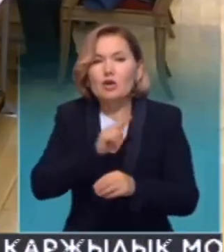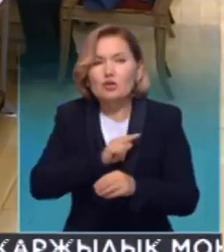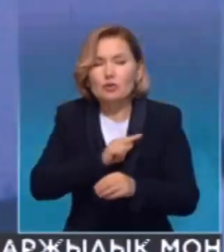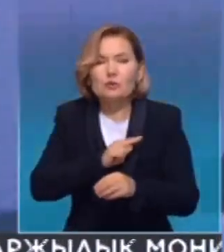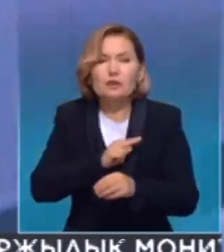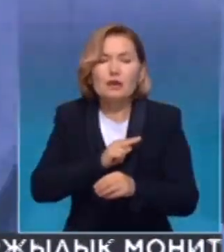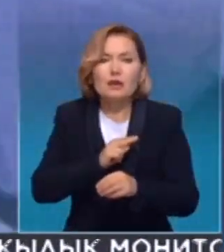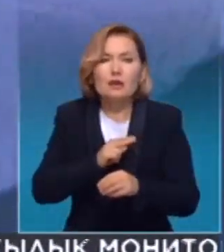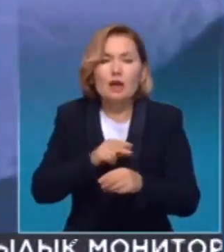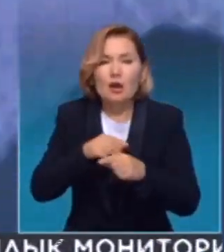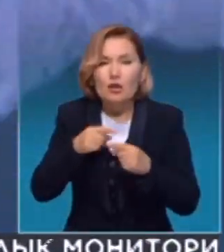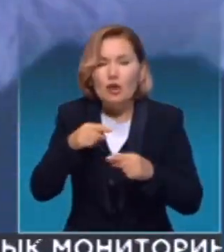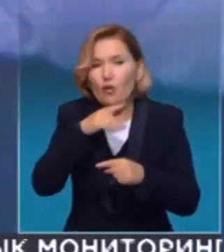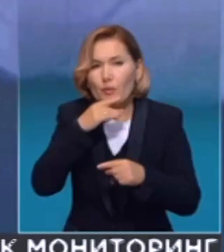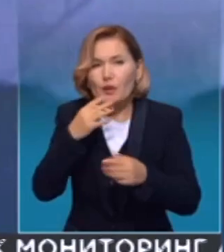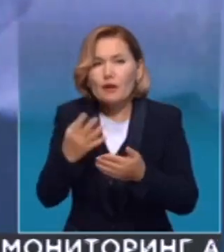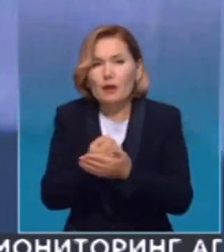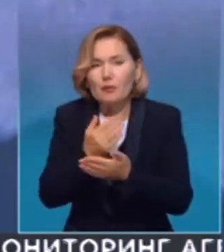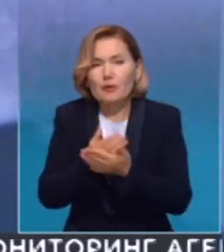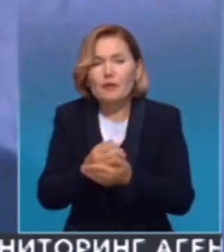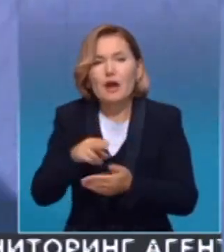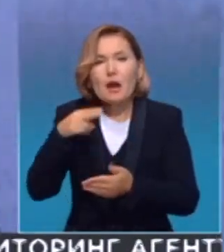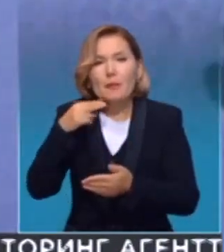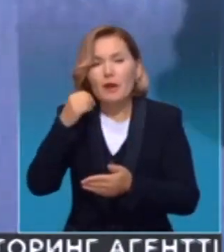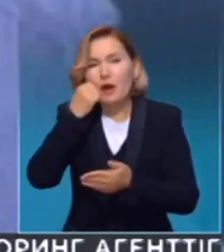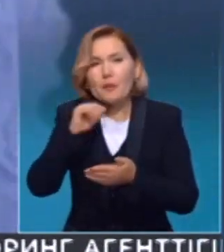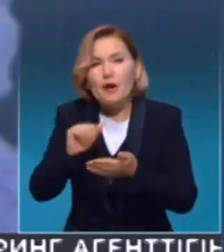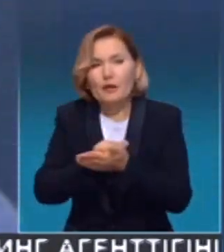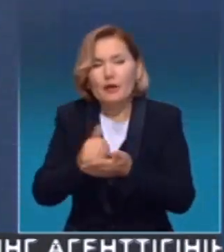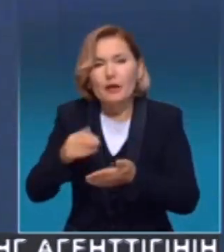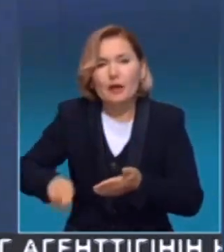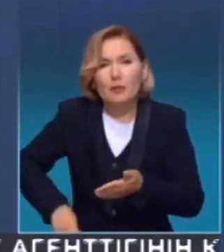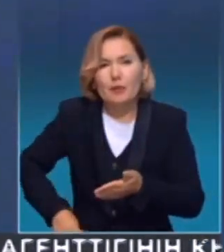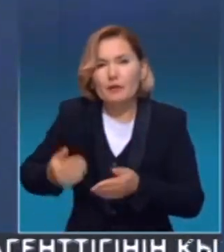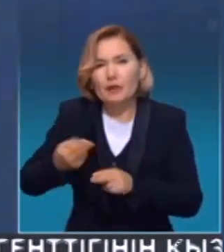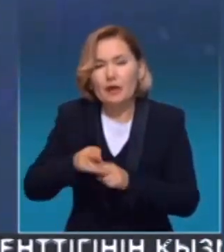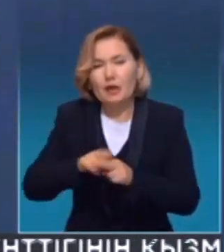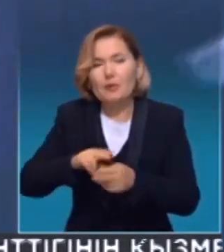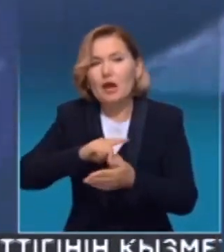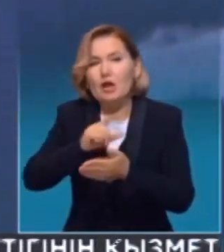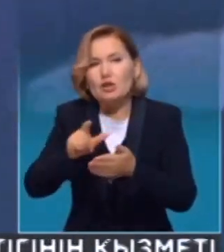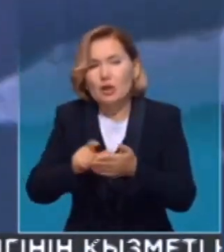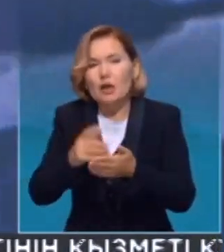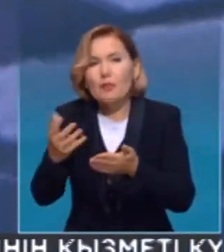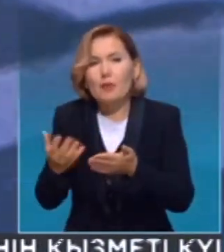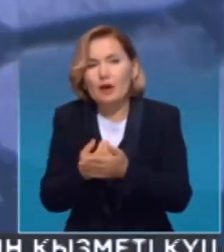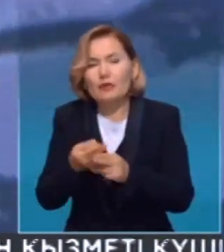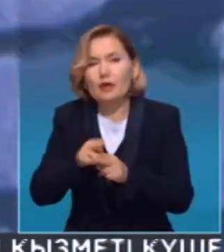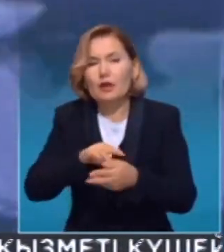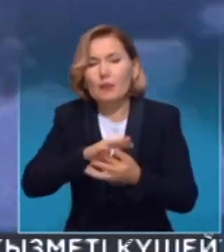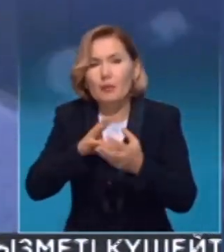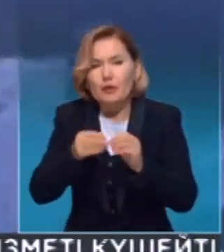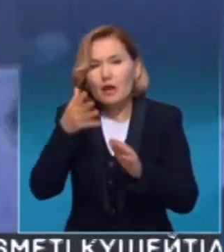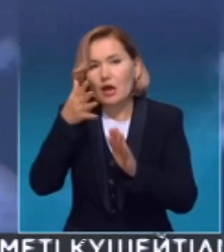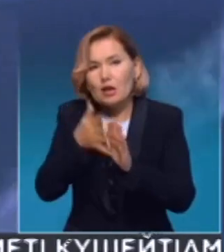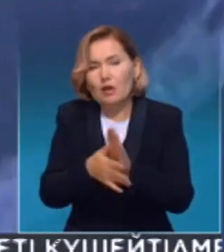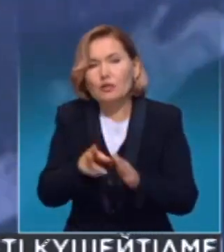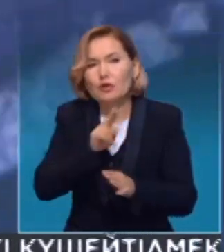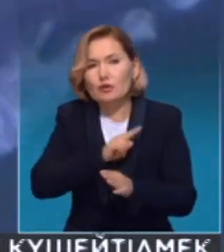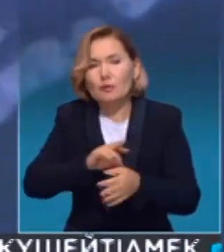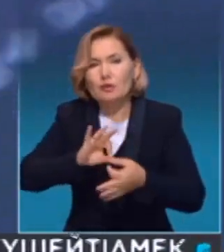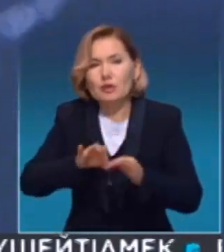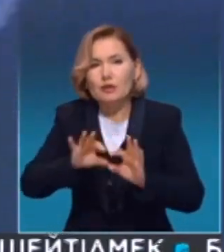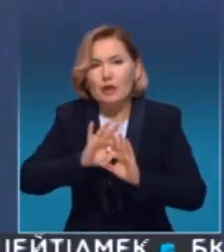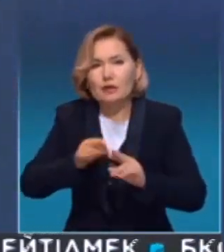кезінде табылған болатын. Президент архивінің директоры Әлия Мұстафина шығарманың қалай табылғаны және оған жүргізілген зерттеу жұмыстары